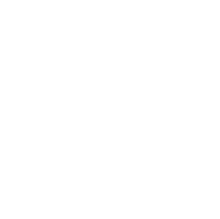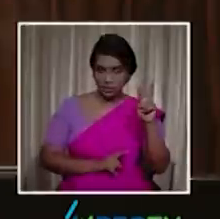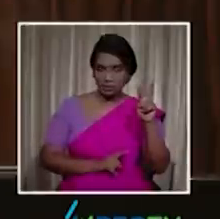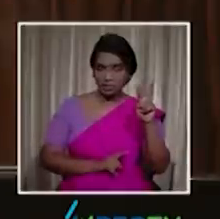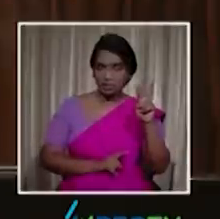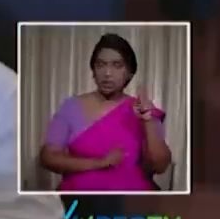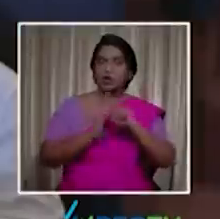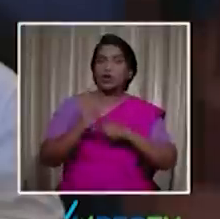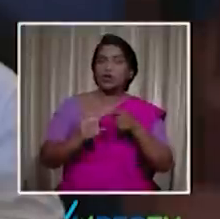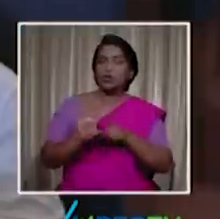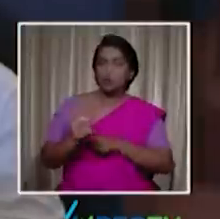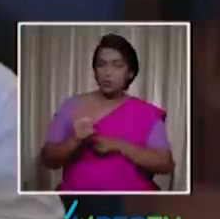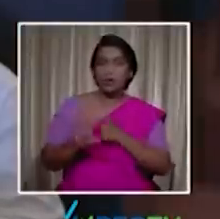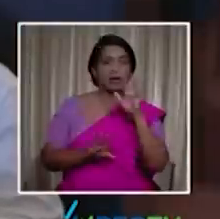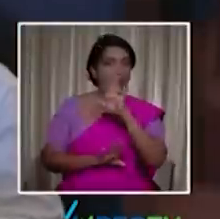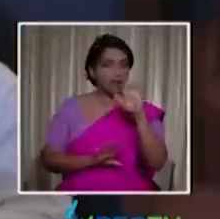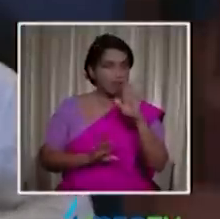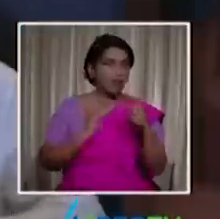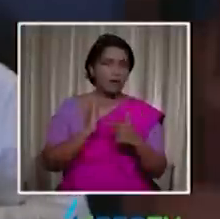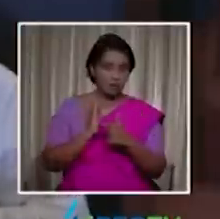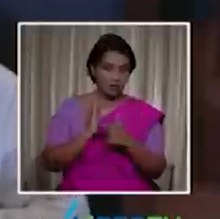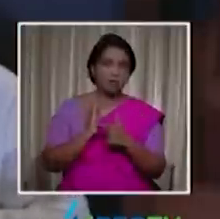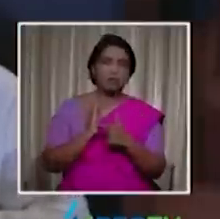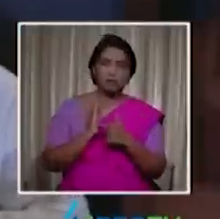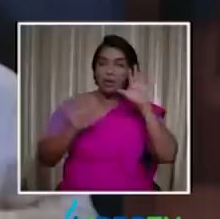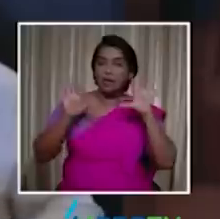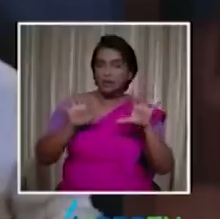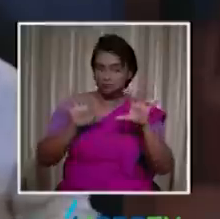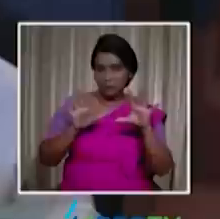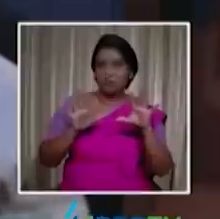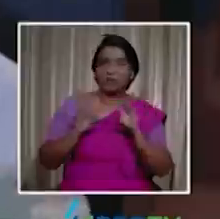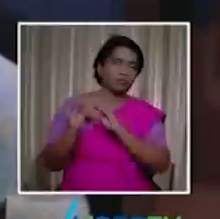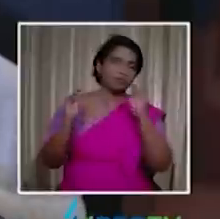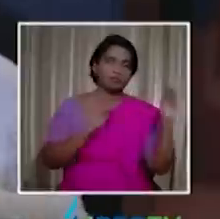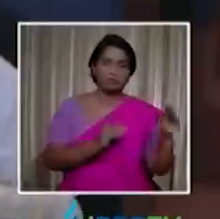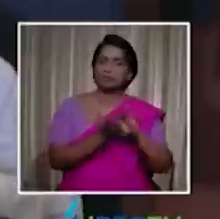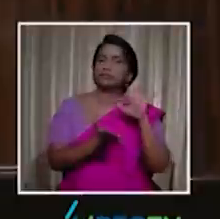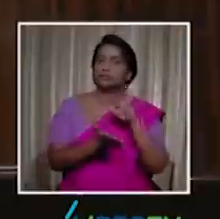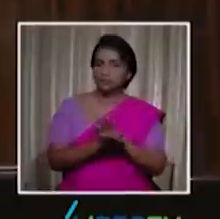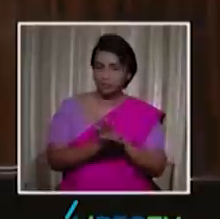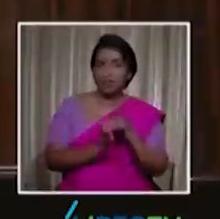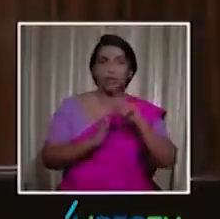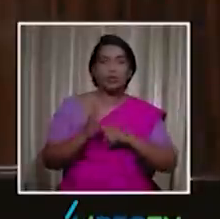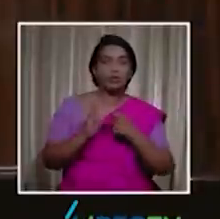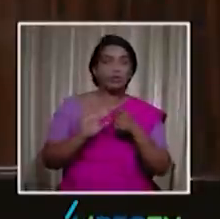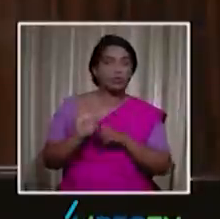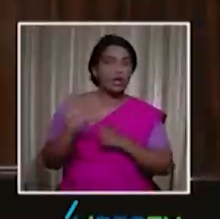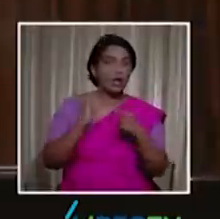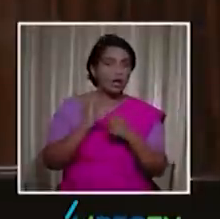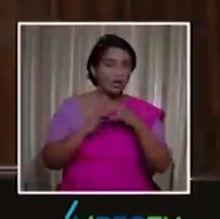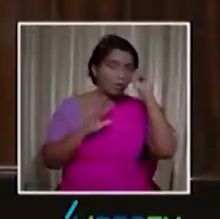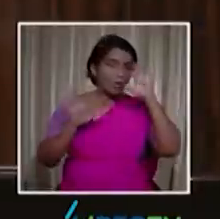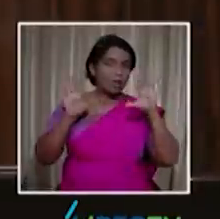2022 ජූලි මාස 19 වෙනි අඟහරුවාදා දින පෙරවරු 10 දක්වා කල් තැබිය යුතුයි. ඒ අනුව ජූලි මාස අඟහරුවාදා දින පෙරවරු